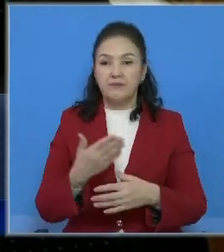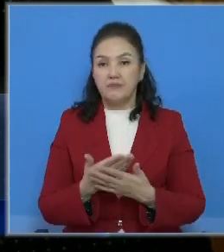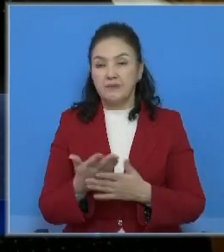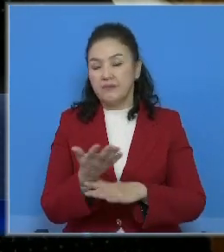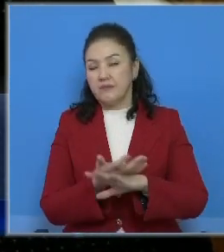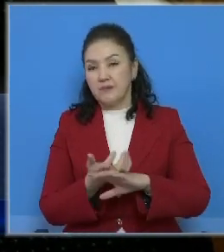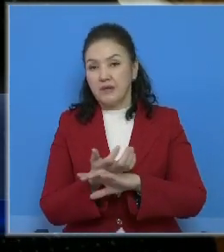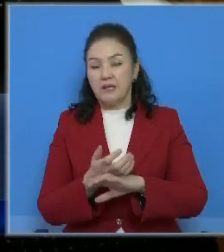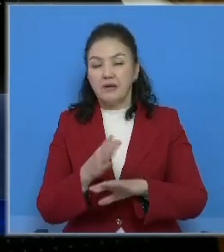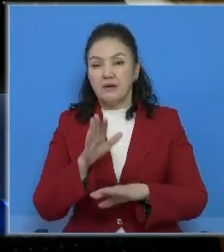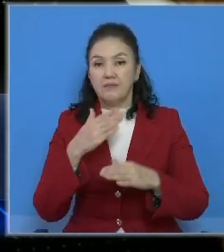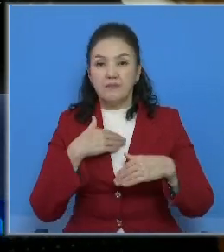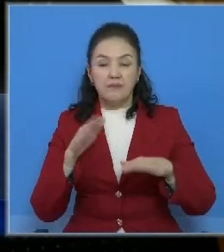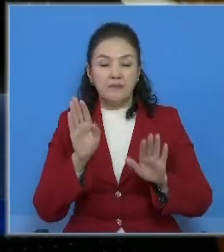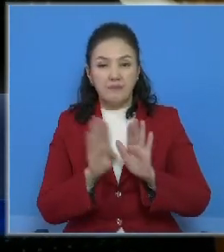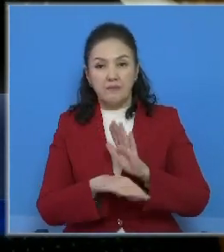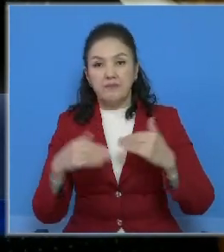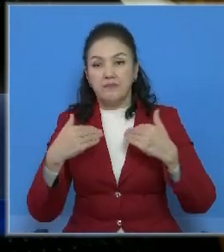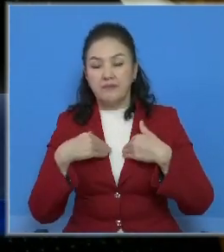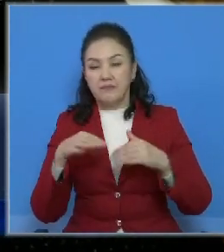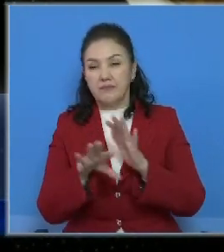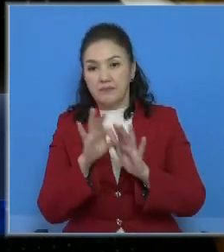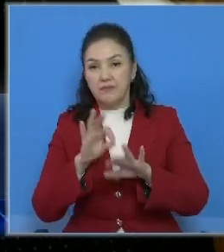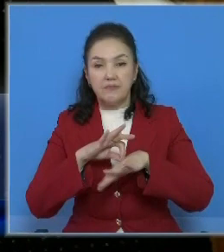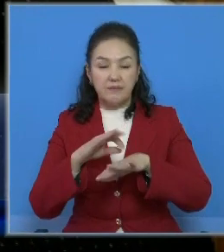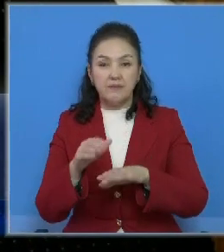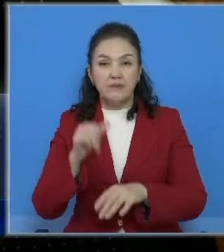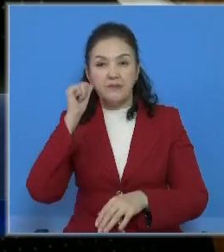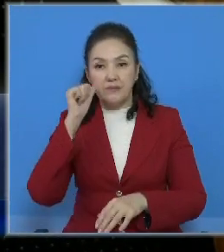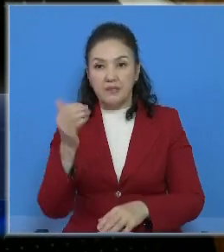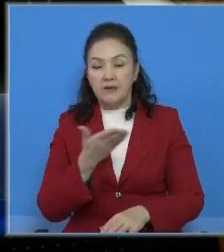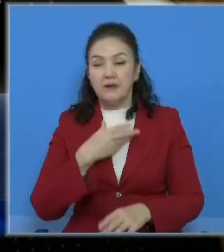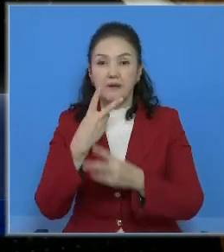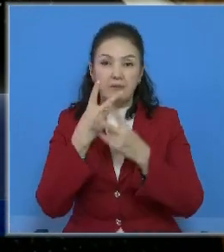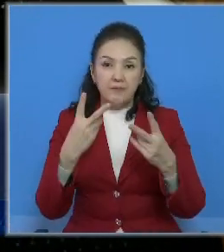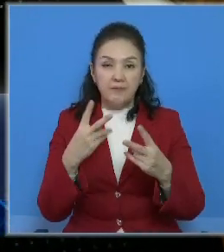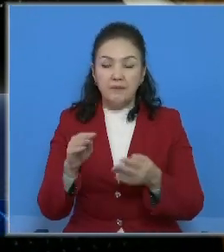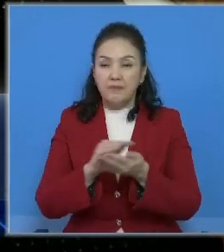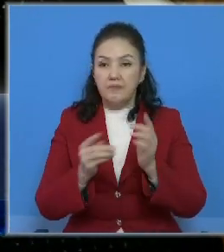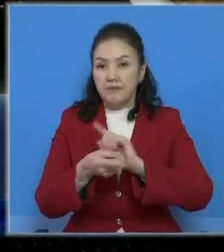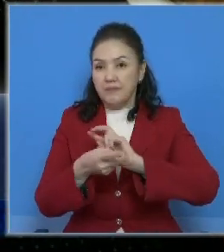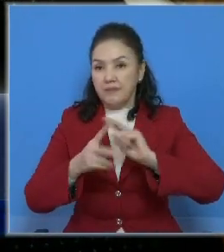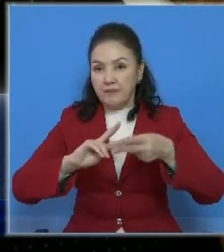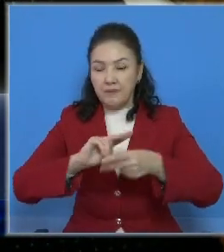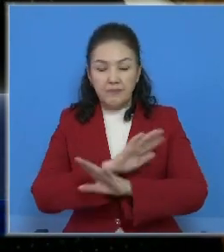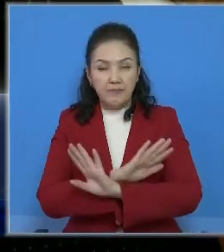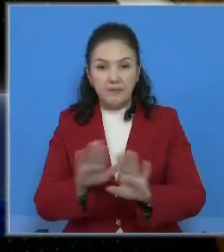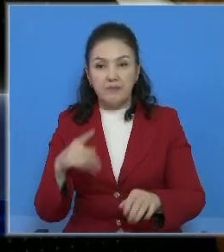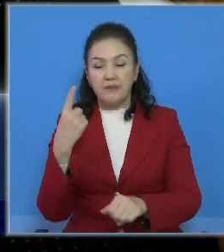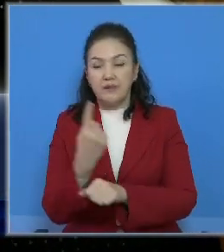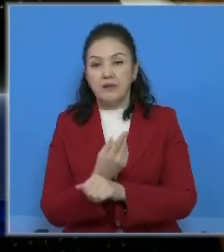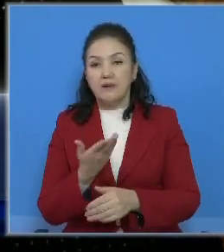сіз ақ ол сайлау өтеді деп қолымызды бір сілтесек, ертең біз көреміз, ешқандай өзгеріс болмайды. Ең бірінші ол